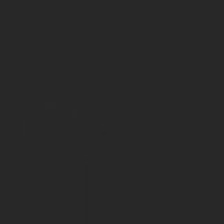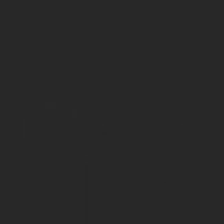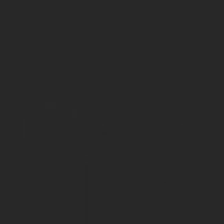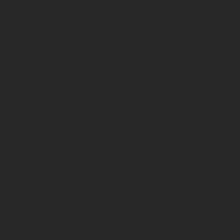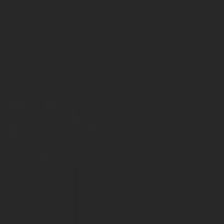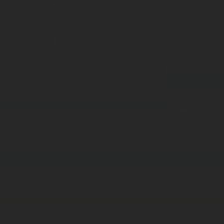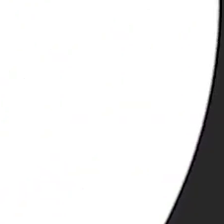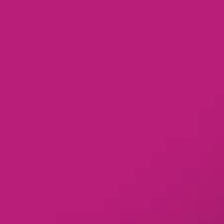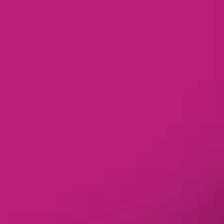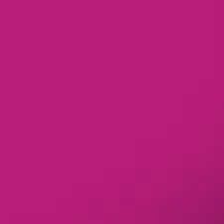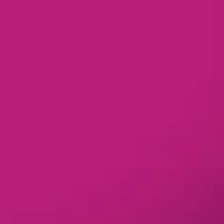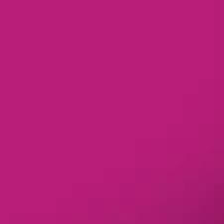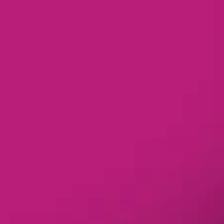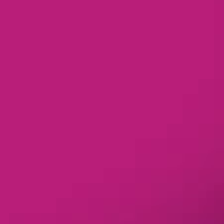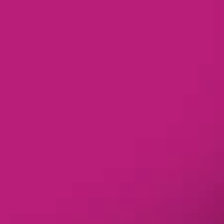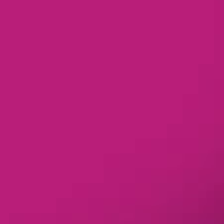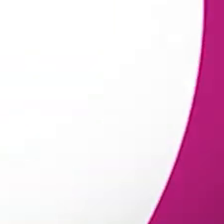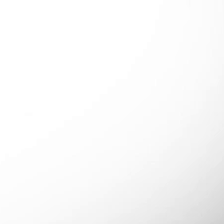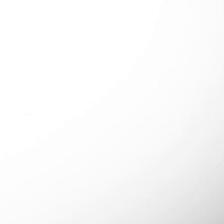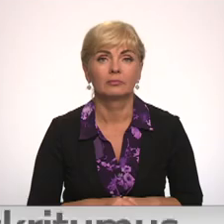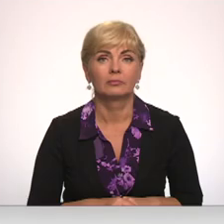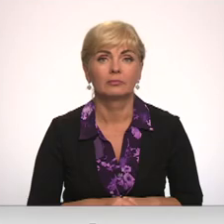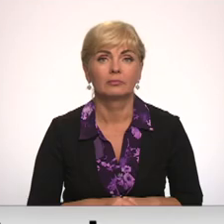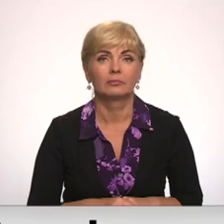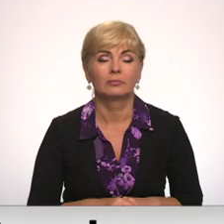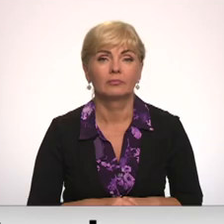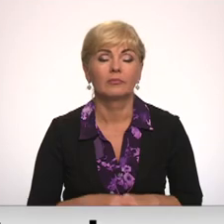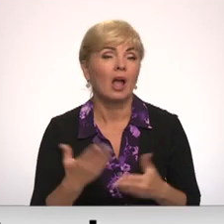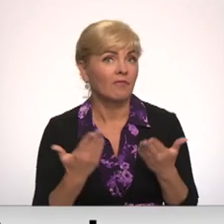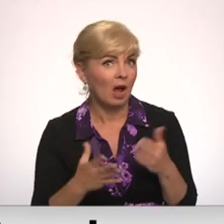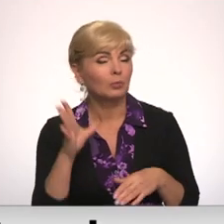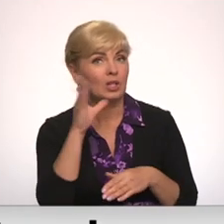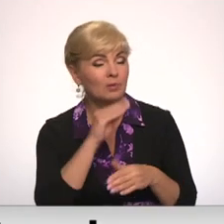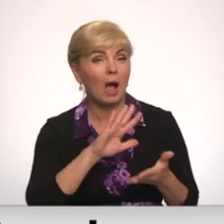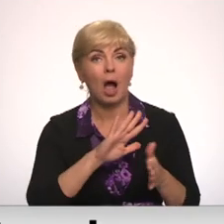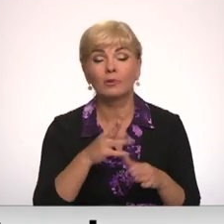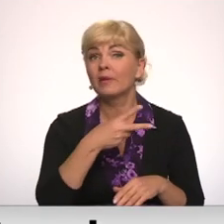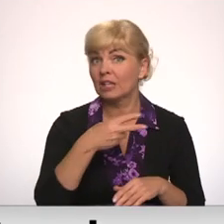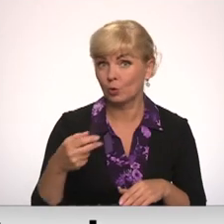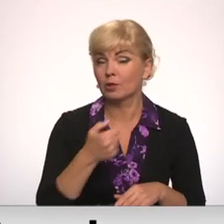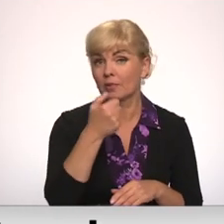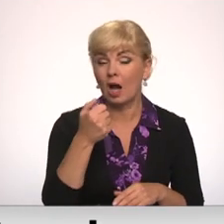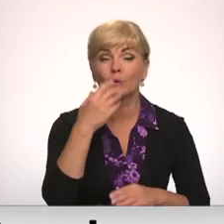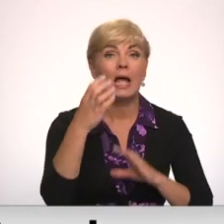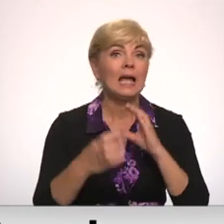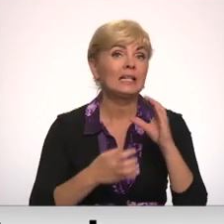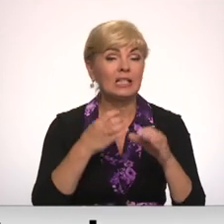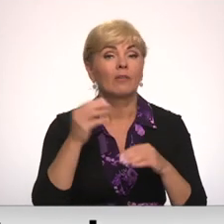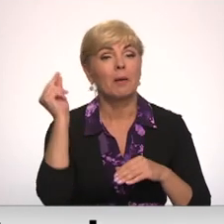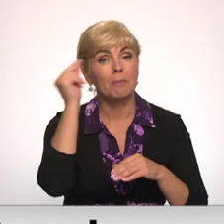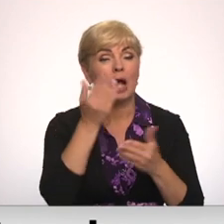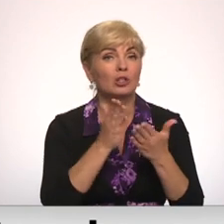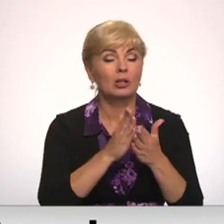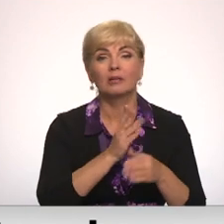Re, viss ēters ir te! Ļoti iespējams, ka pēc aptuveni 200 gadiem geogrāfijas mācību